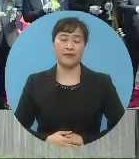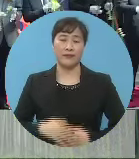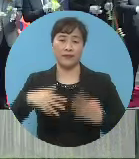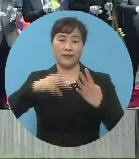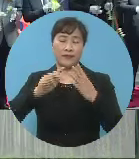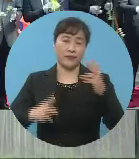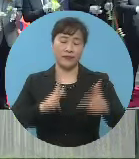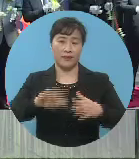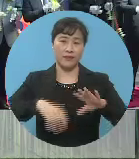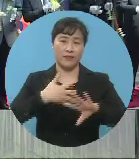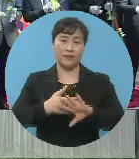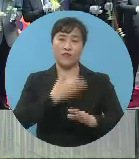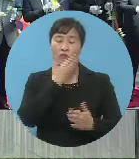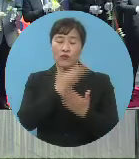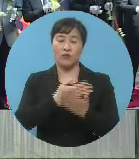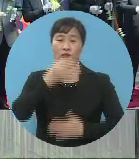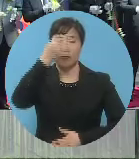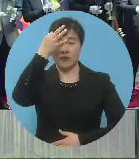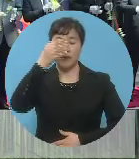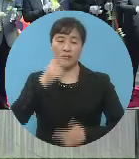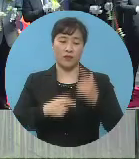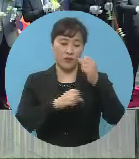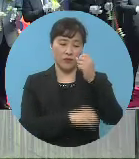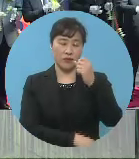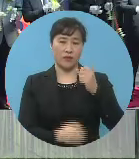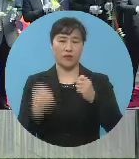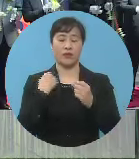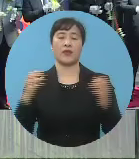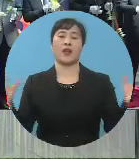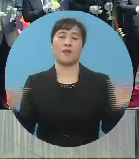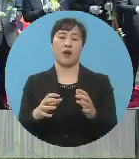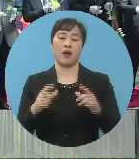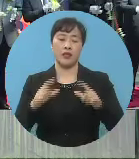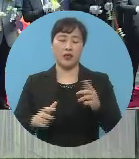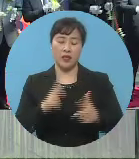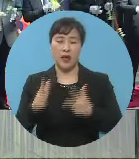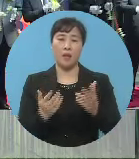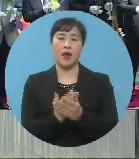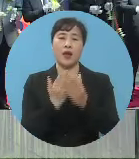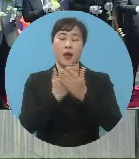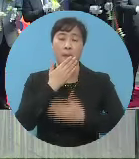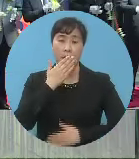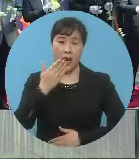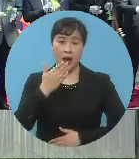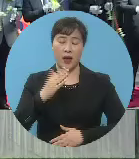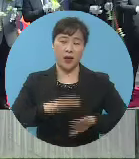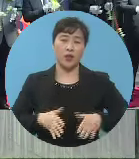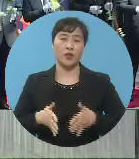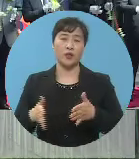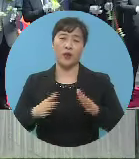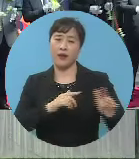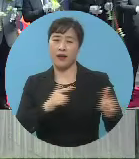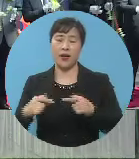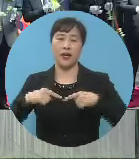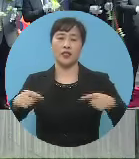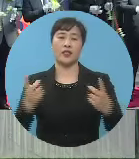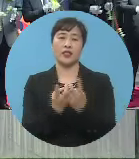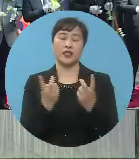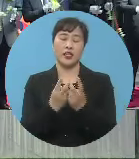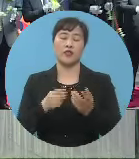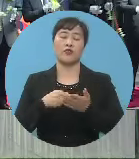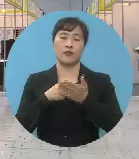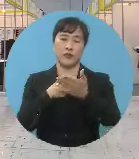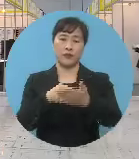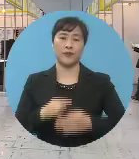4차 산업혁명의 핵심 기술과 뿌리 기술이 융합해 지역 산업이 발전하도록 전라남도가 다양한 지원 시책을